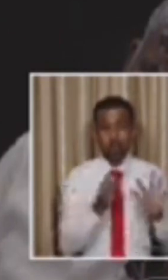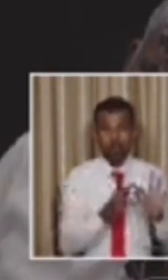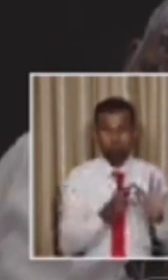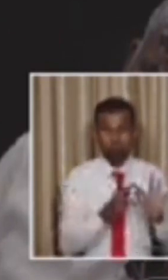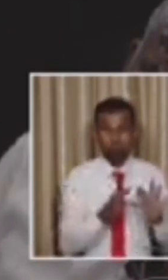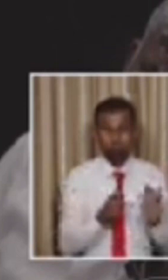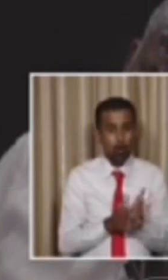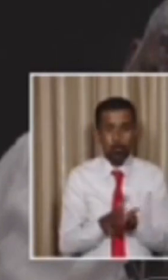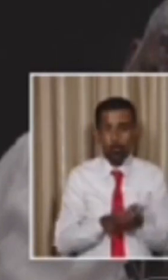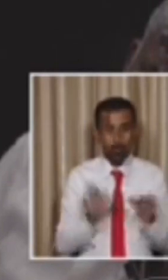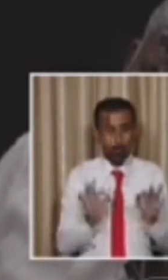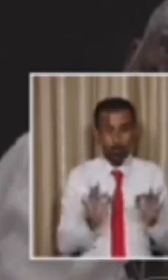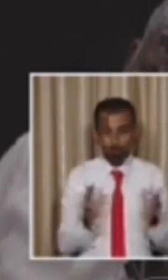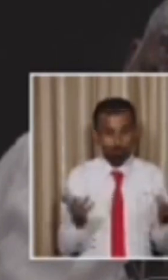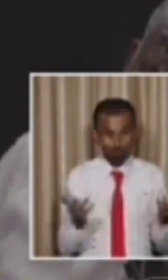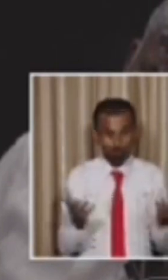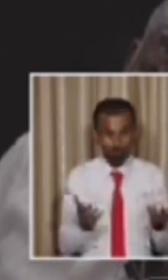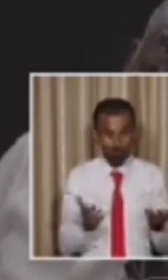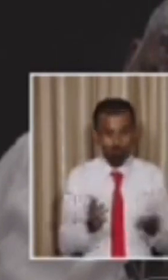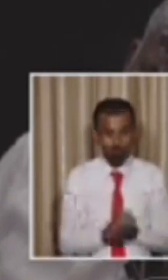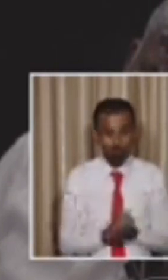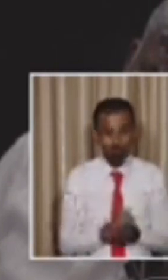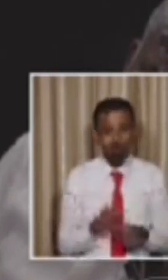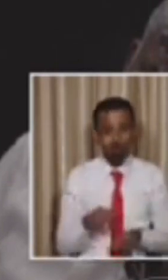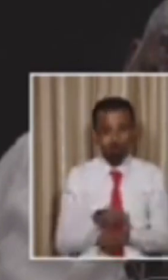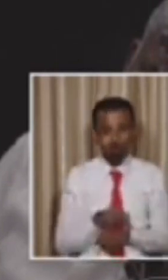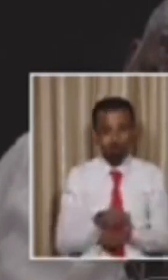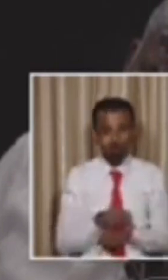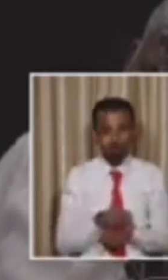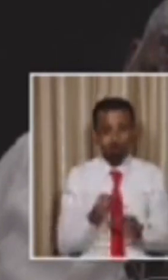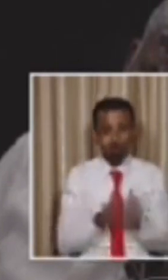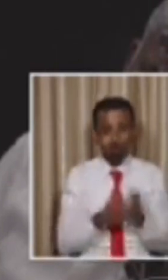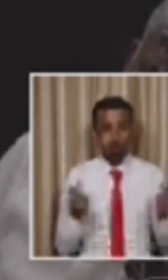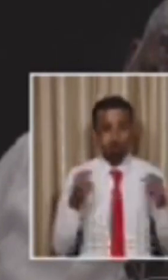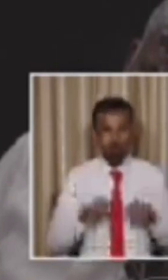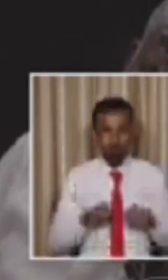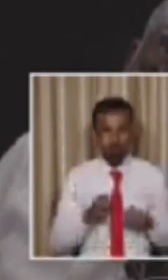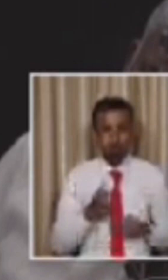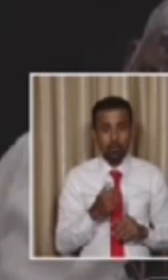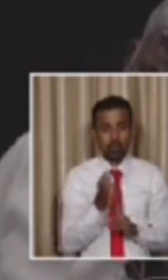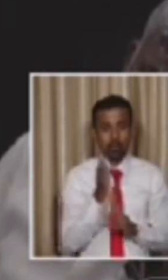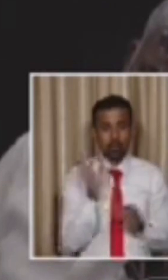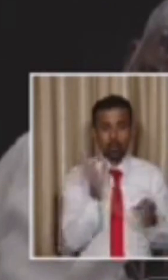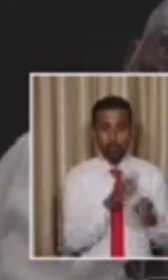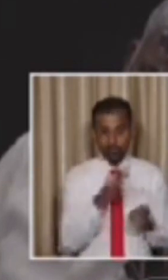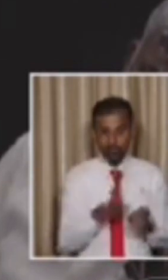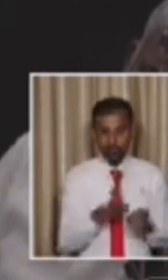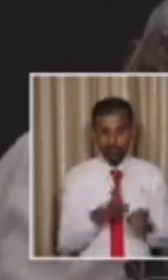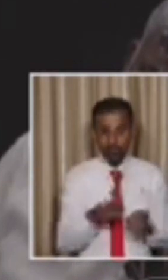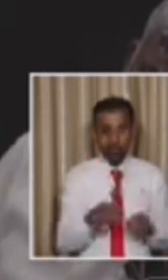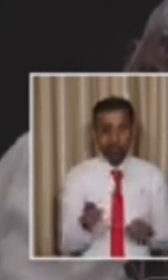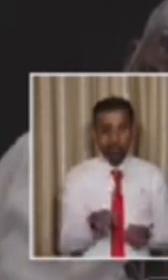වෙලා නැත්තම් ඔබතුමා මතු කරන ප්‍රශ්නේ එක. දැන් මේ වෙනකොට කෝප් කමිටුව රැස් වුණා සභාපතිවරේ පත් කරගත්තා. ඊට පස්සේ දවසින්